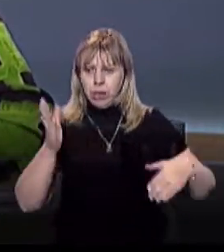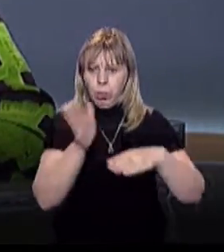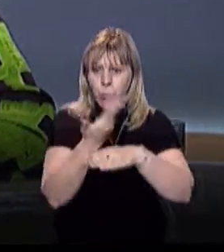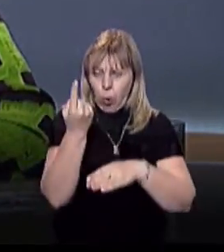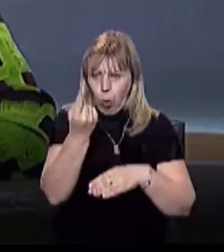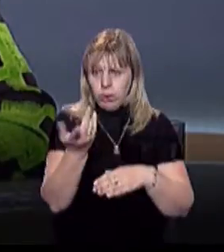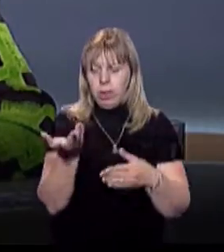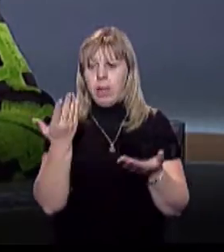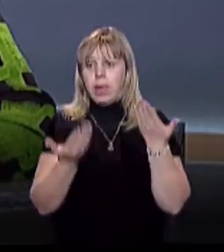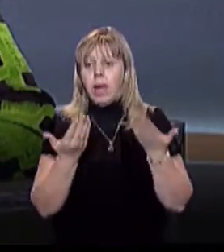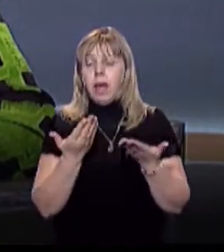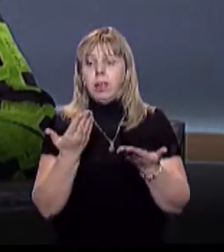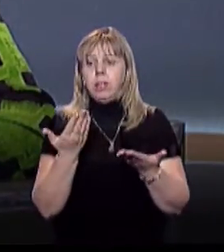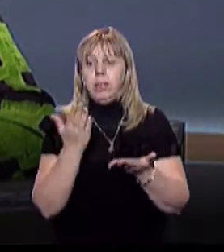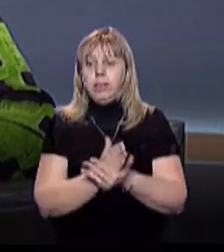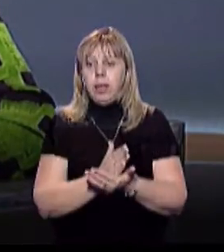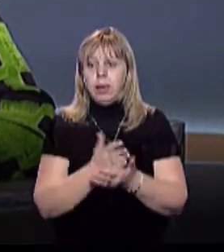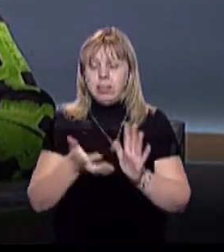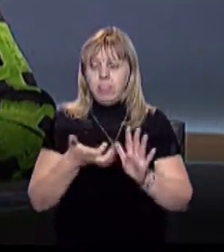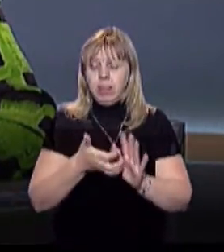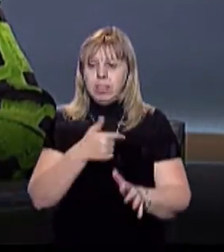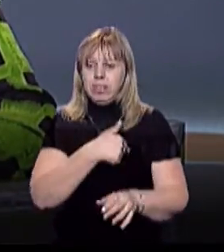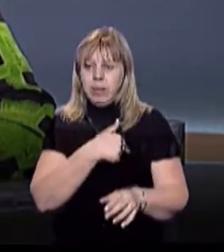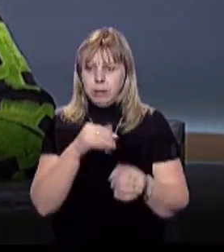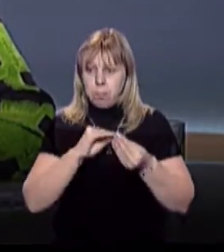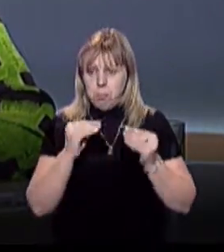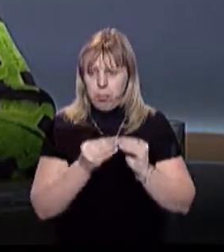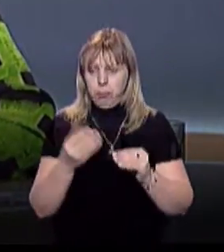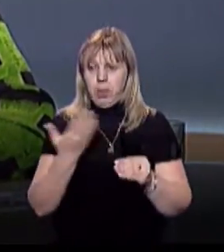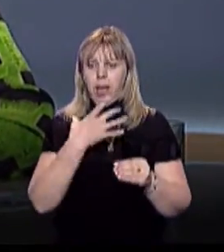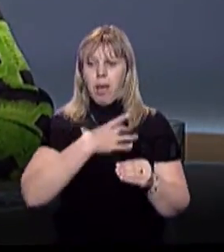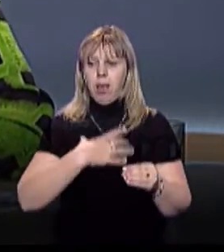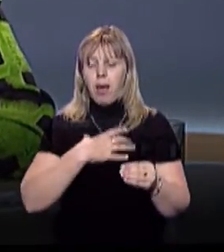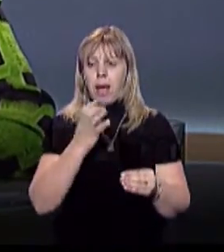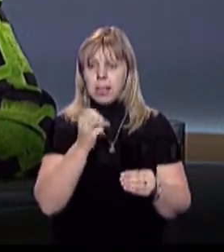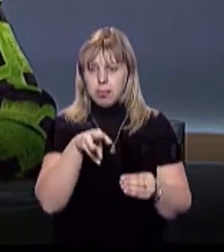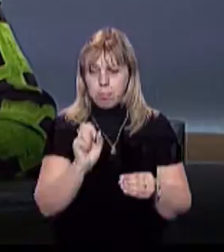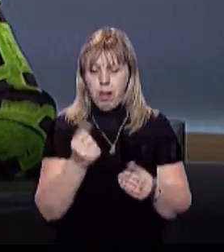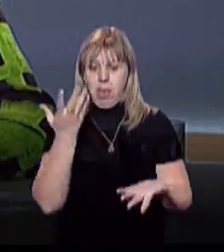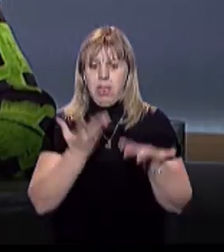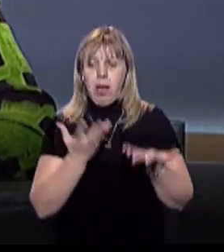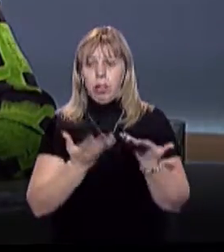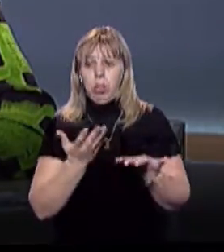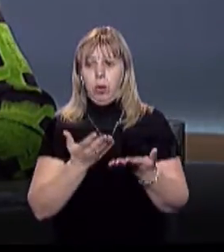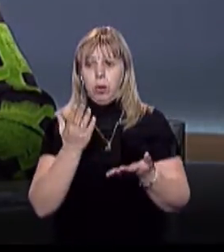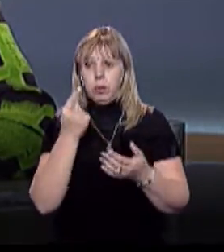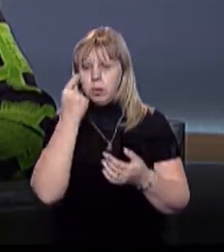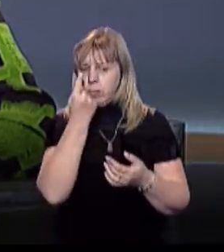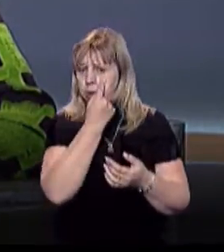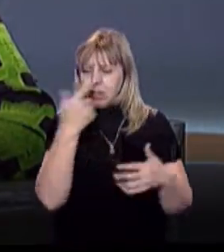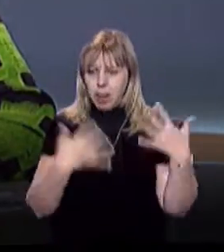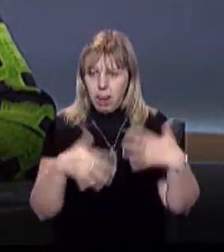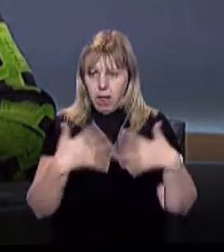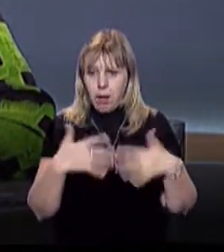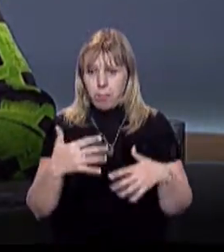якщо є вади серця, якщо є бронхіальна астма, якщо є зір дуже